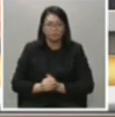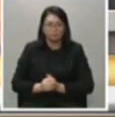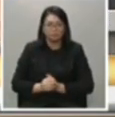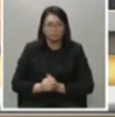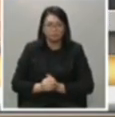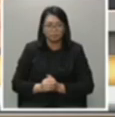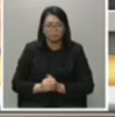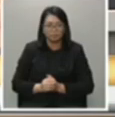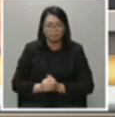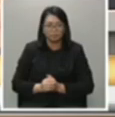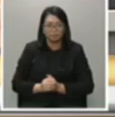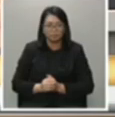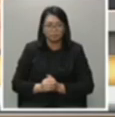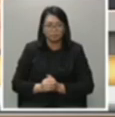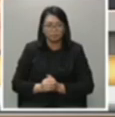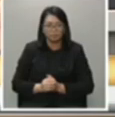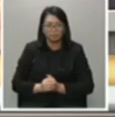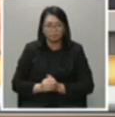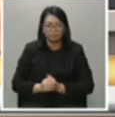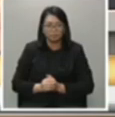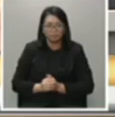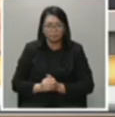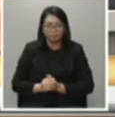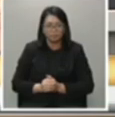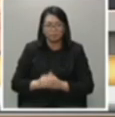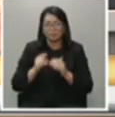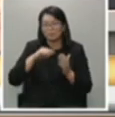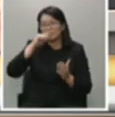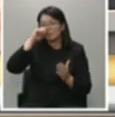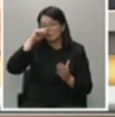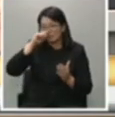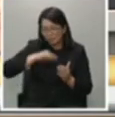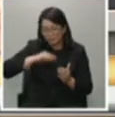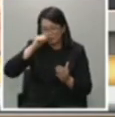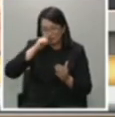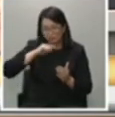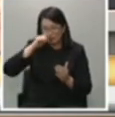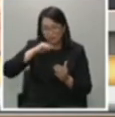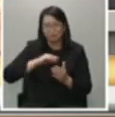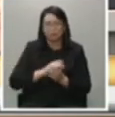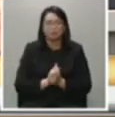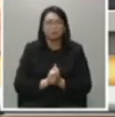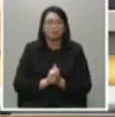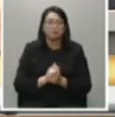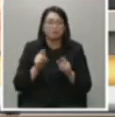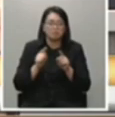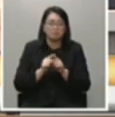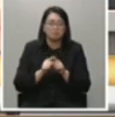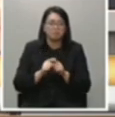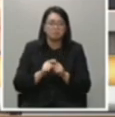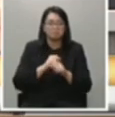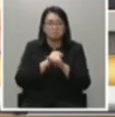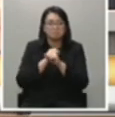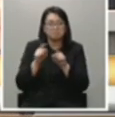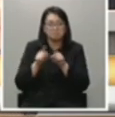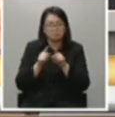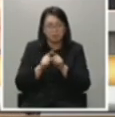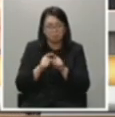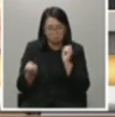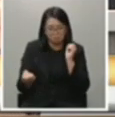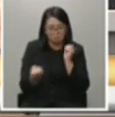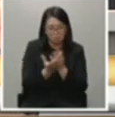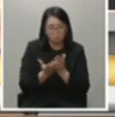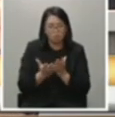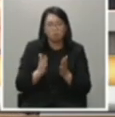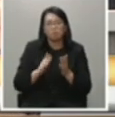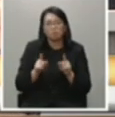ทธ์และคณะทำให้ประเทศไทยเป็นโรคภูมิคุ้มกันบกพร่องค่ะกลายเป็นจุดอ่อนไม่เป็นที่ยอ